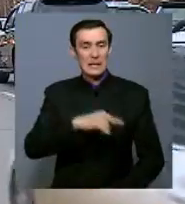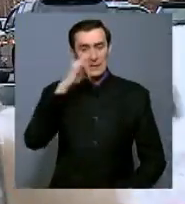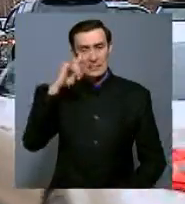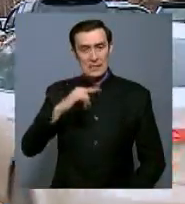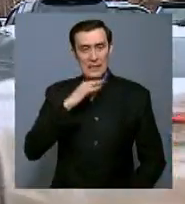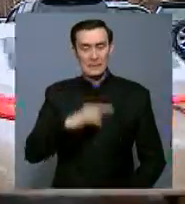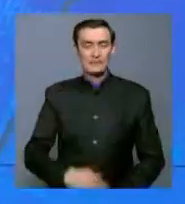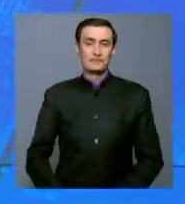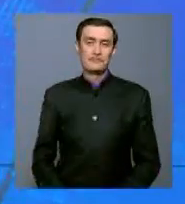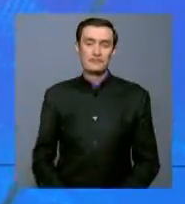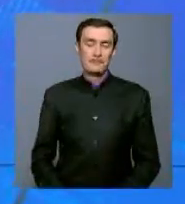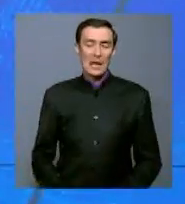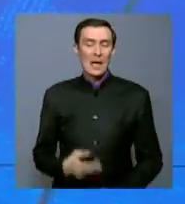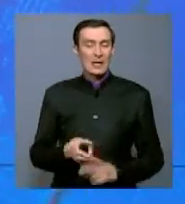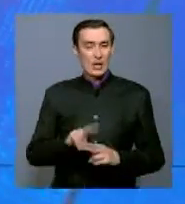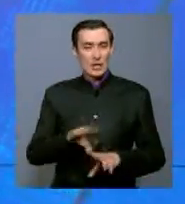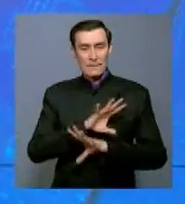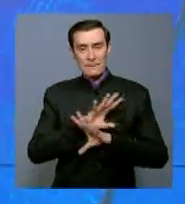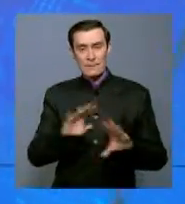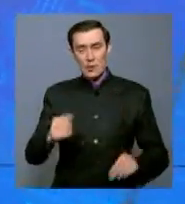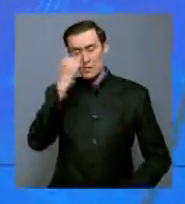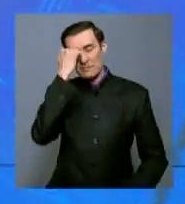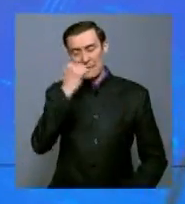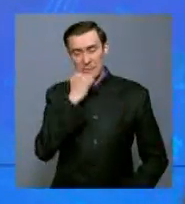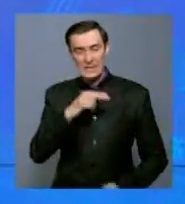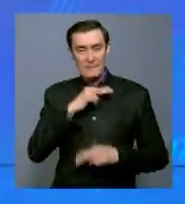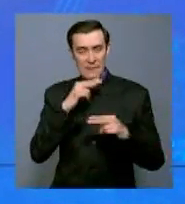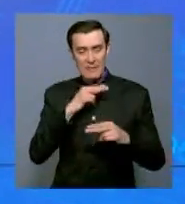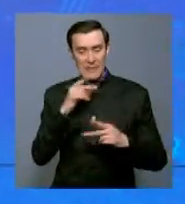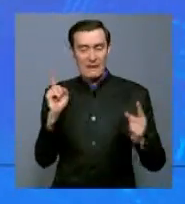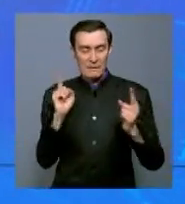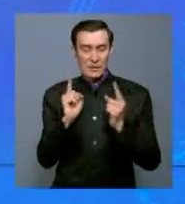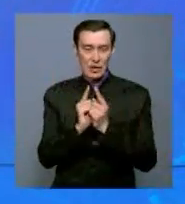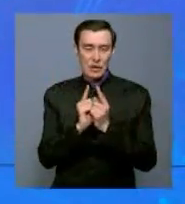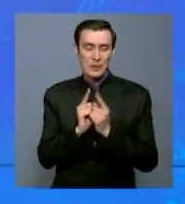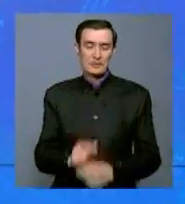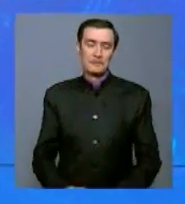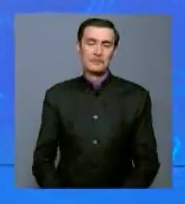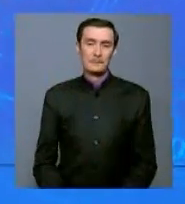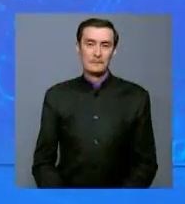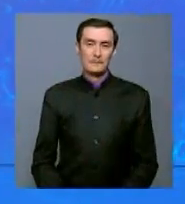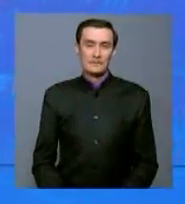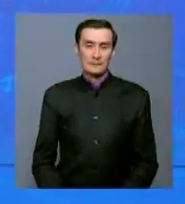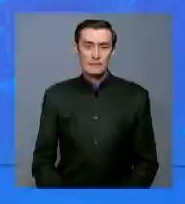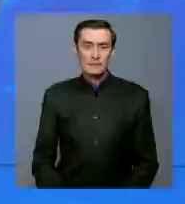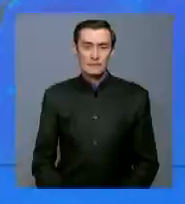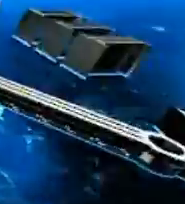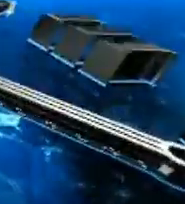К этой минуте все. Спасибо, что были с нами. До встречи на канале Хабар 24.